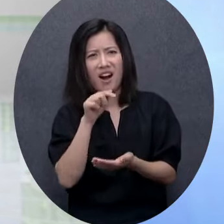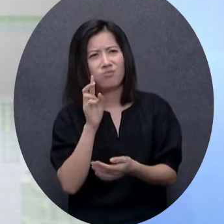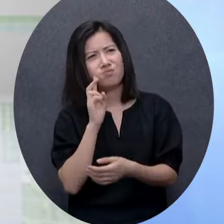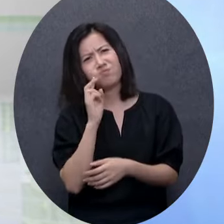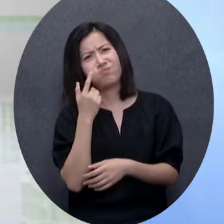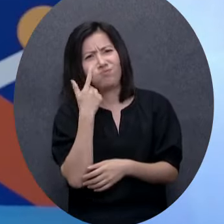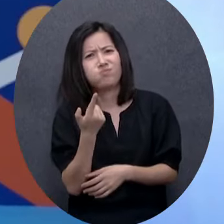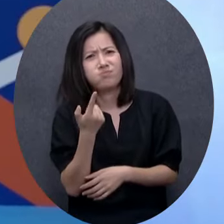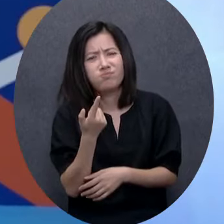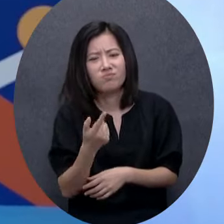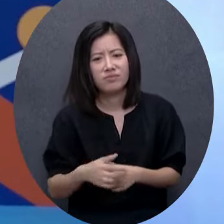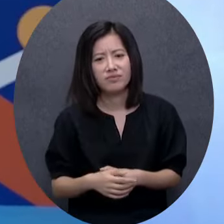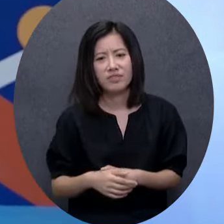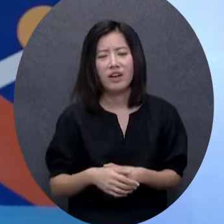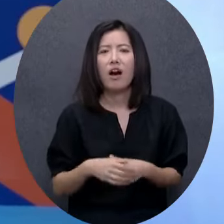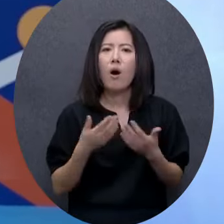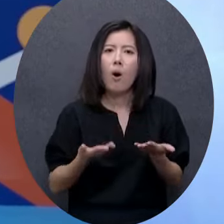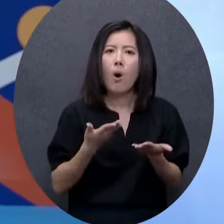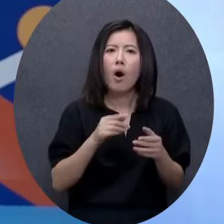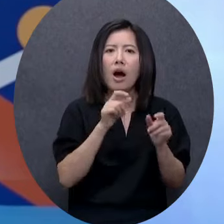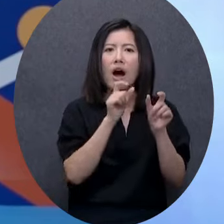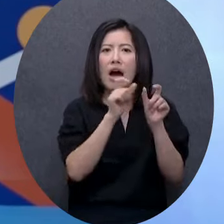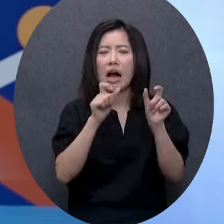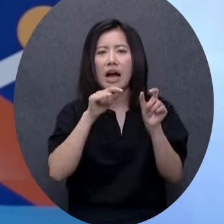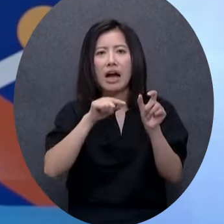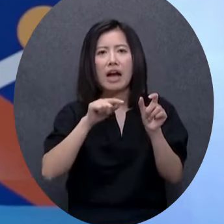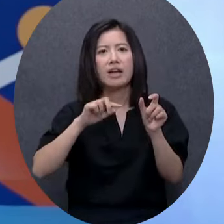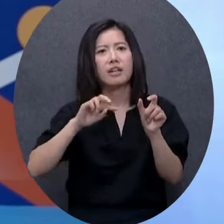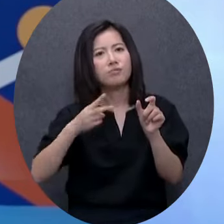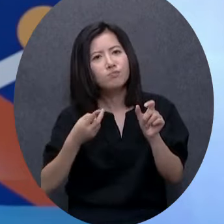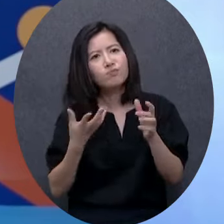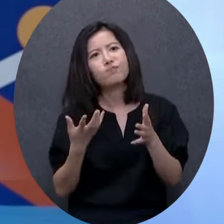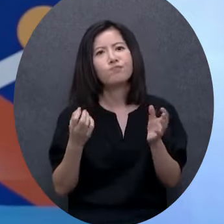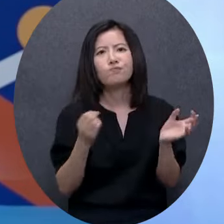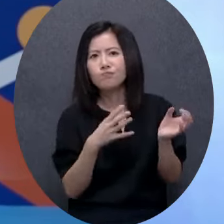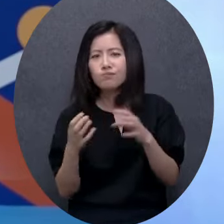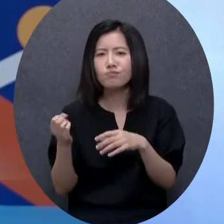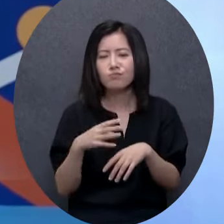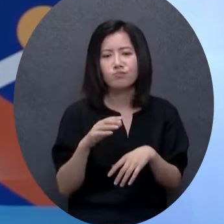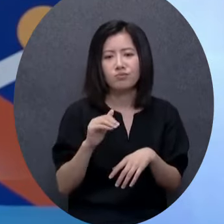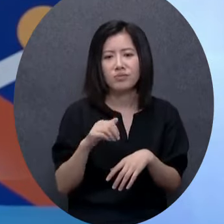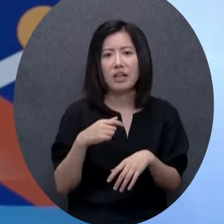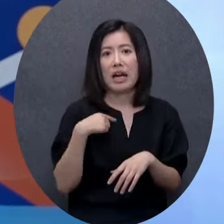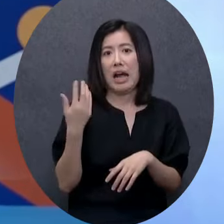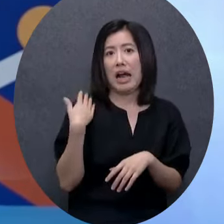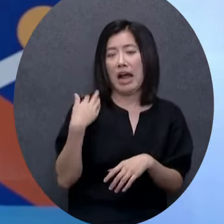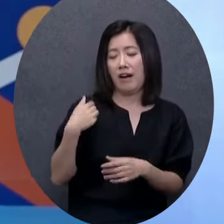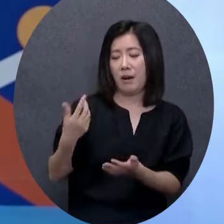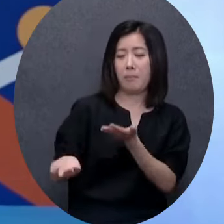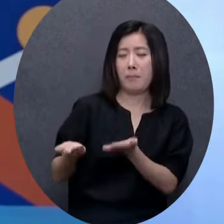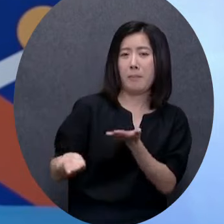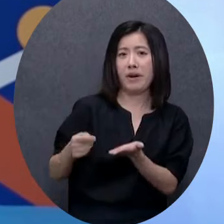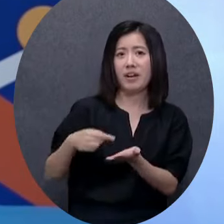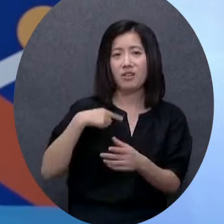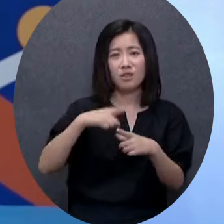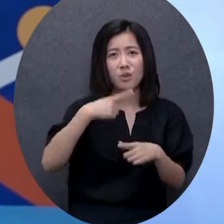點。 可以再去諮詢一下嘅，但係對比我當年咧，我